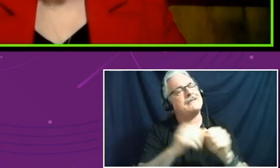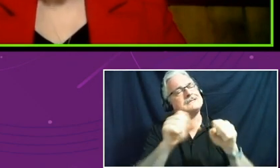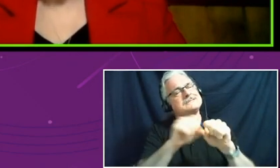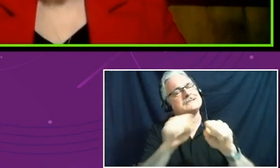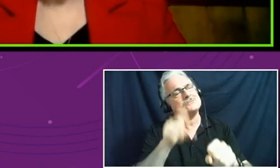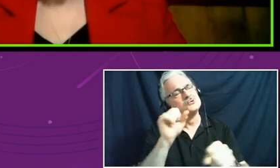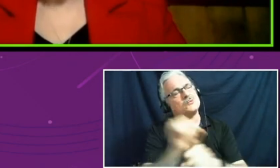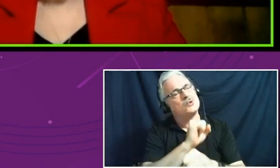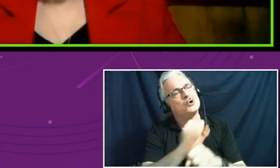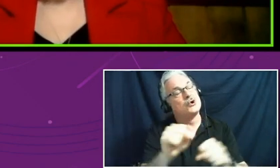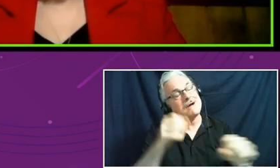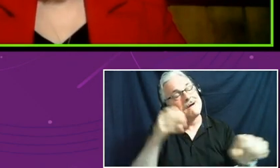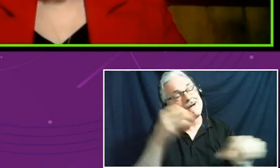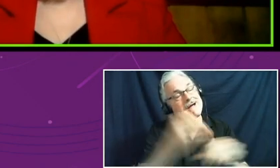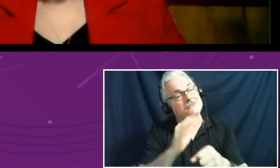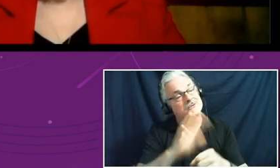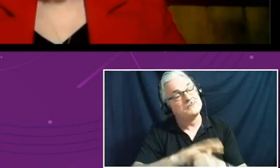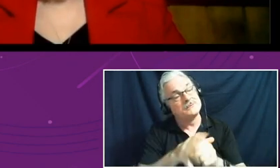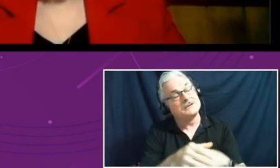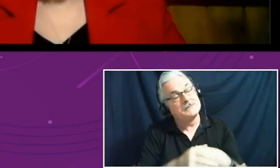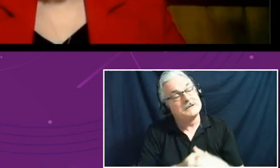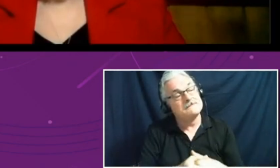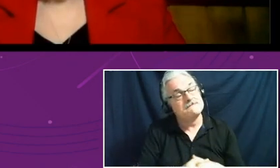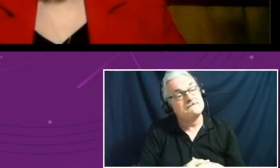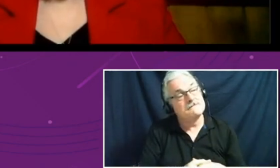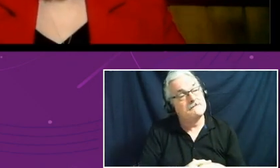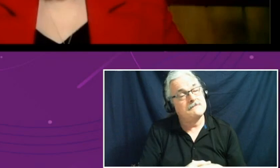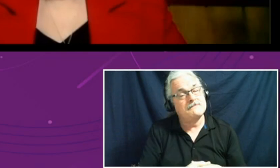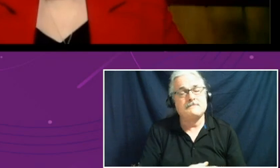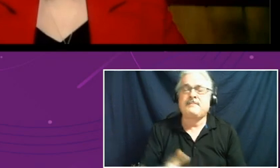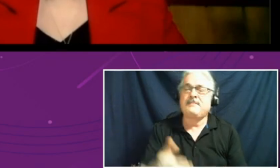l'obligation de repenser nos systèmes éducatifs après la pandémie.